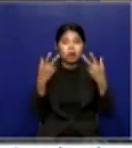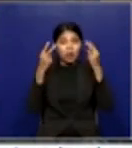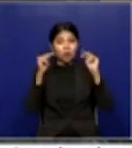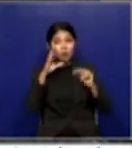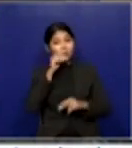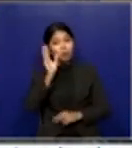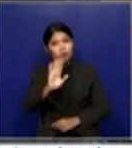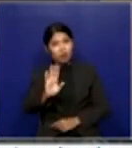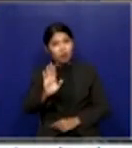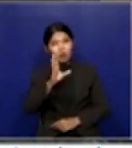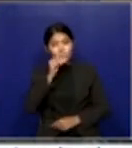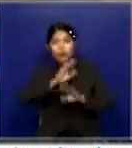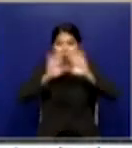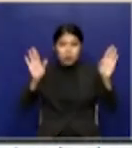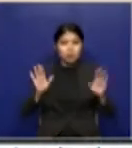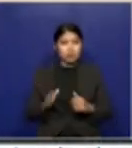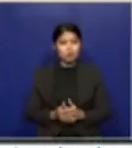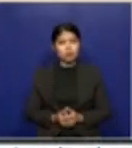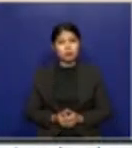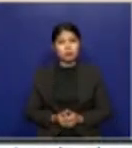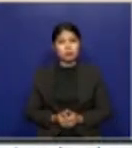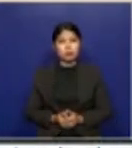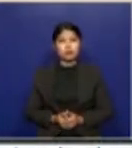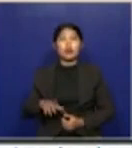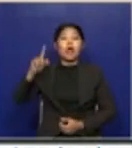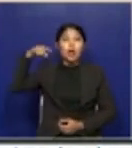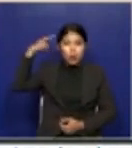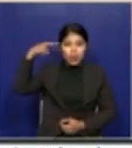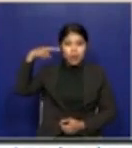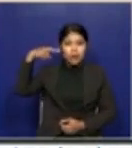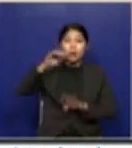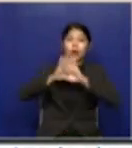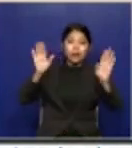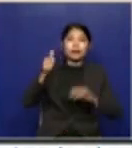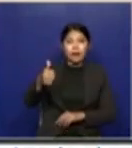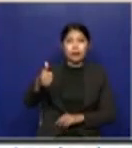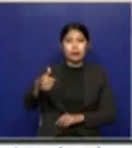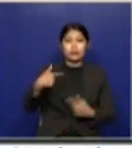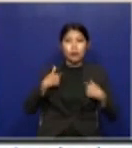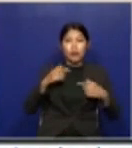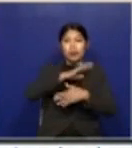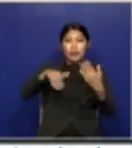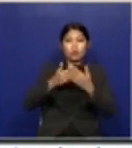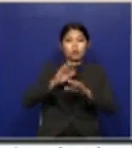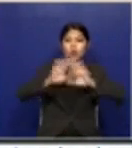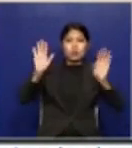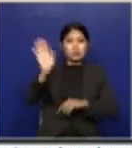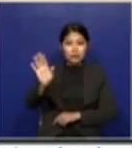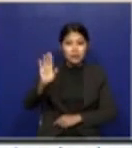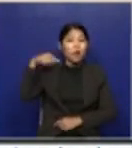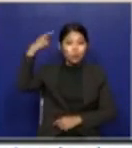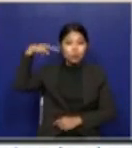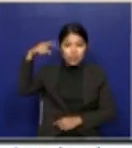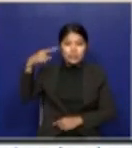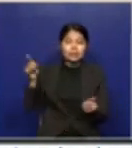ท่านตรีไม่ควรทำกับผมขอให้ท่านถอนครับผมสอนคำพูดว่าผู้หญิงแต่ผมผมไปถอนทั้งหมดด้านครับเพราะผู้หญิงคือ